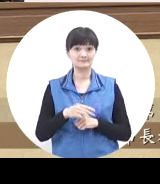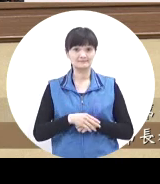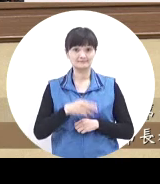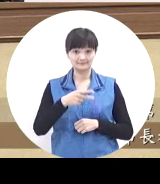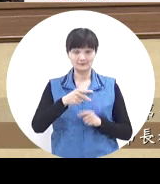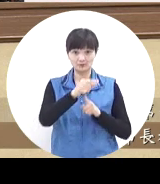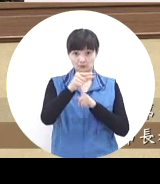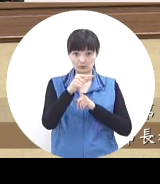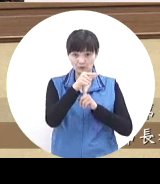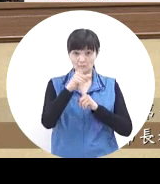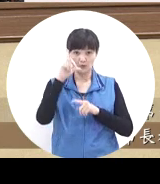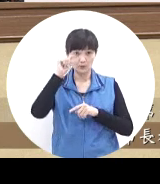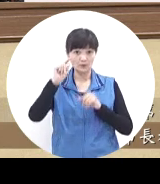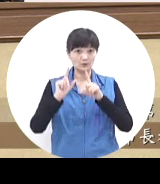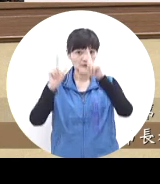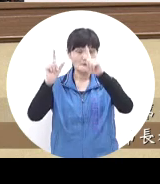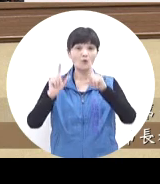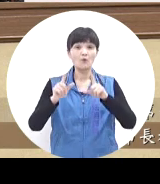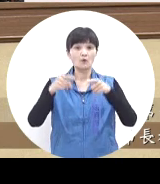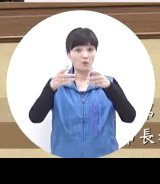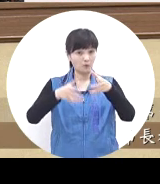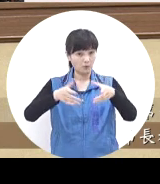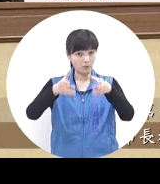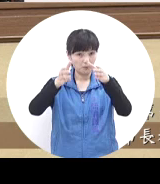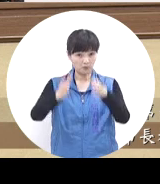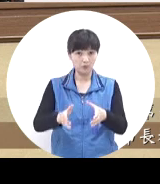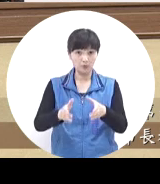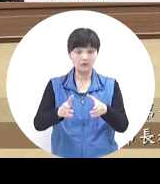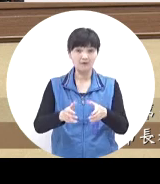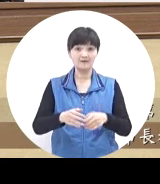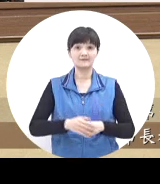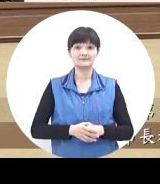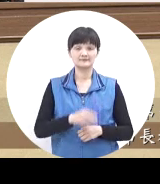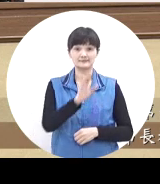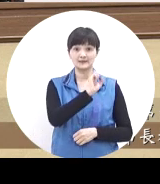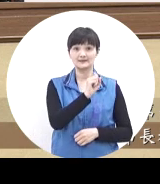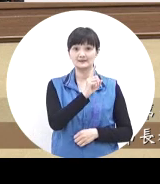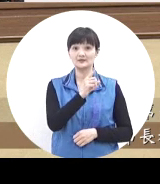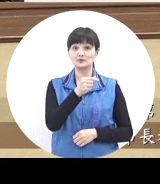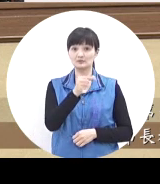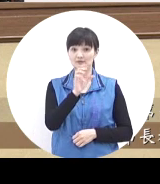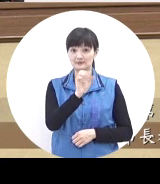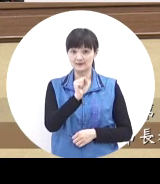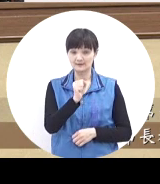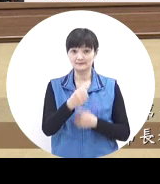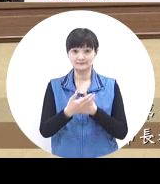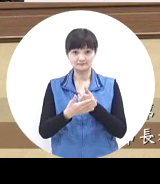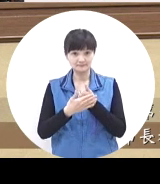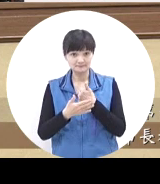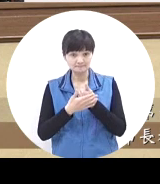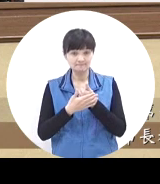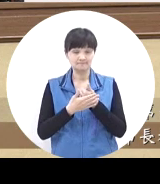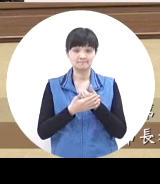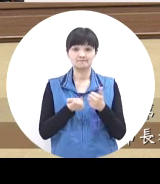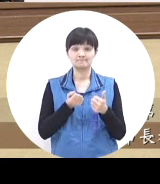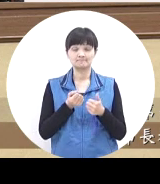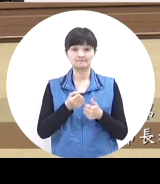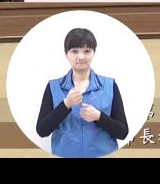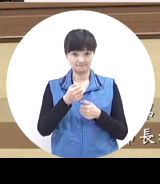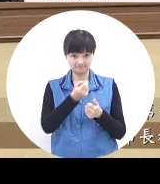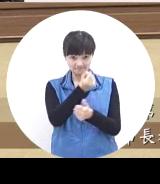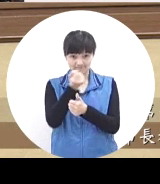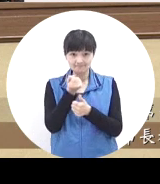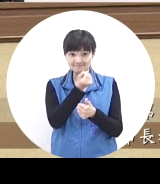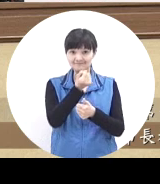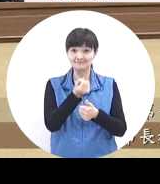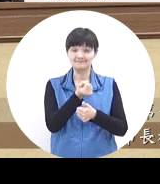办公室开幕设在新北，用 SDGs 来打绕上下游的产业发展，